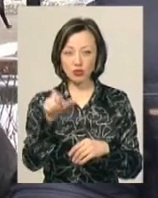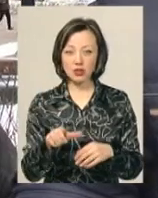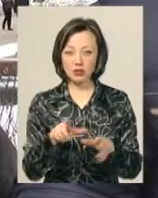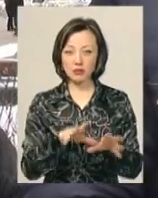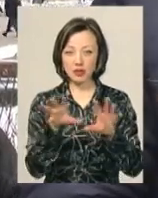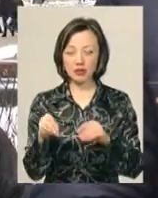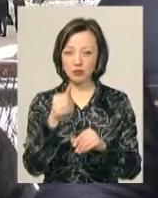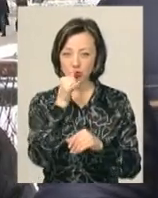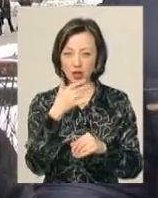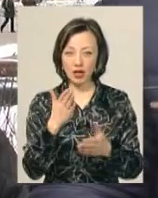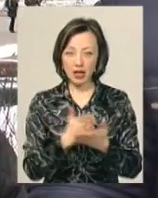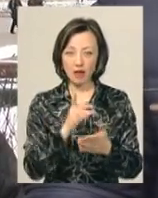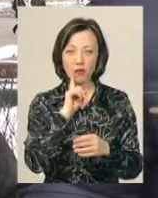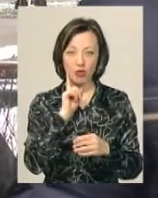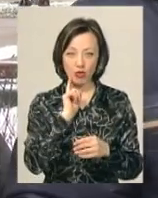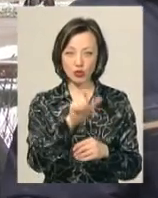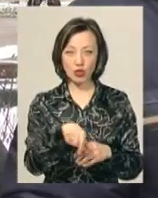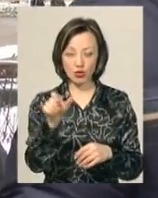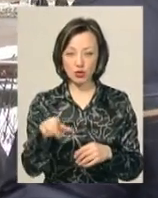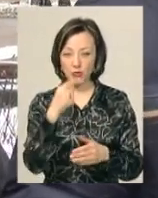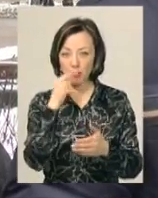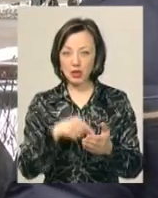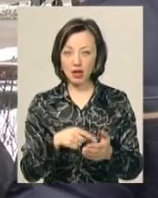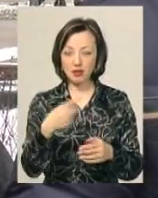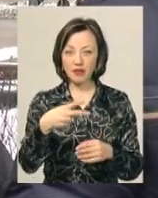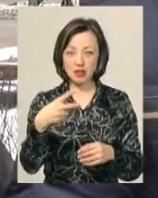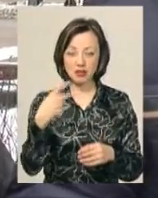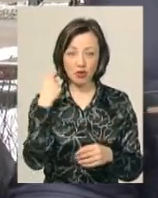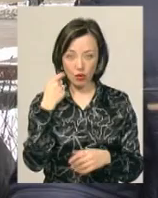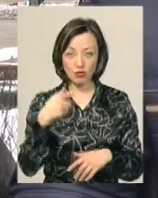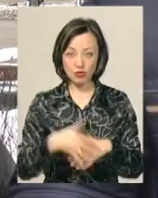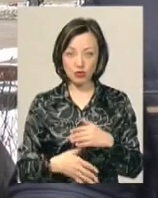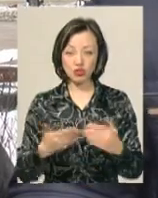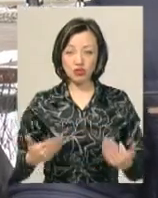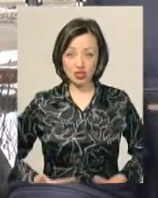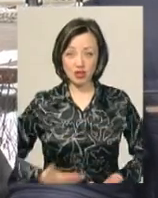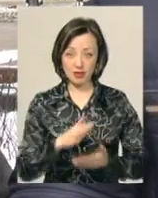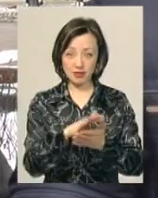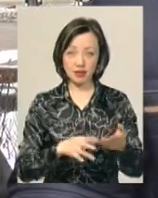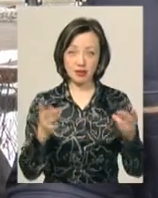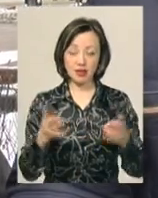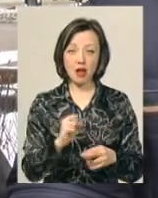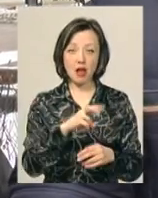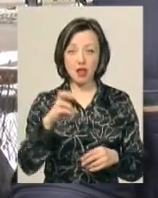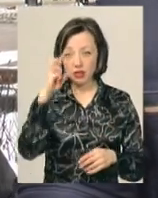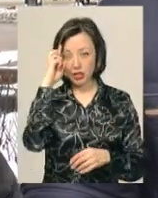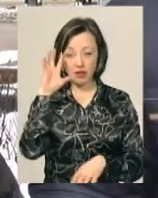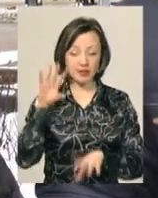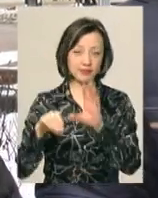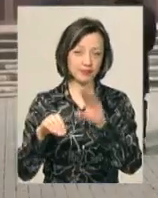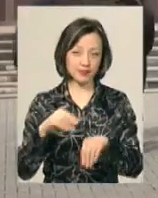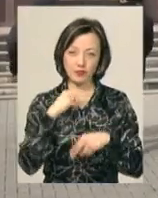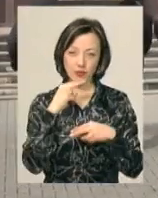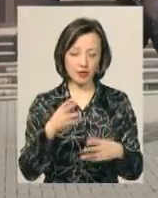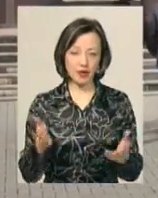пересадити 70 років, але ж є ж молодші, є, попадають люди, яким по 20 років, розумієте, йому ще жити. Але держава просто не звертає на нас